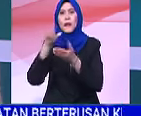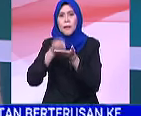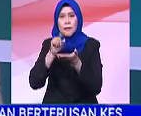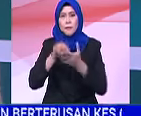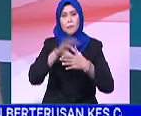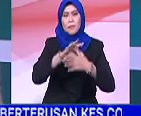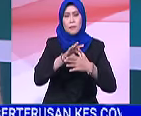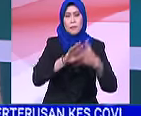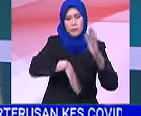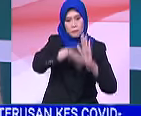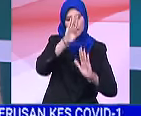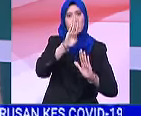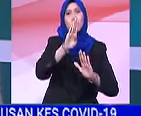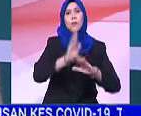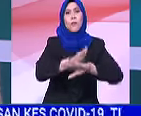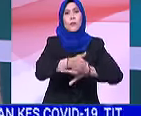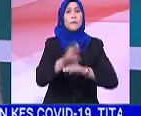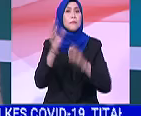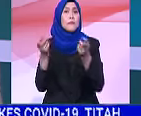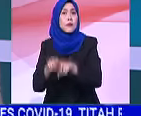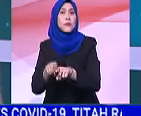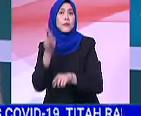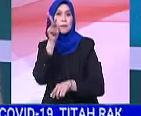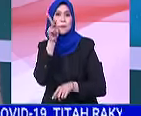daging melebihi harga kawalan dilaporkan di Kedah.